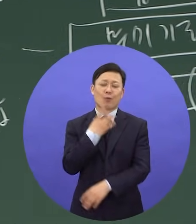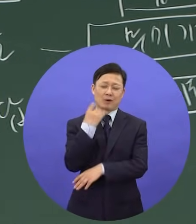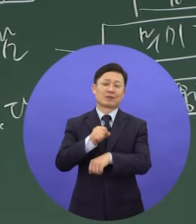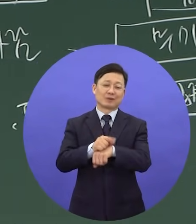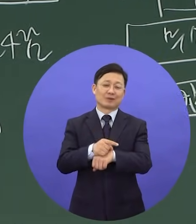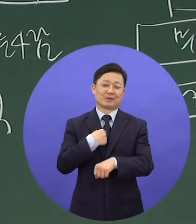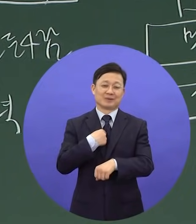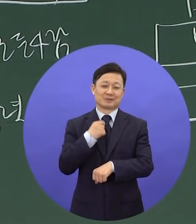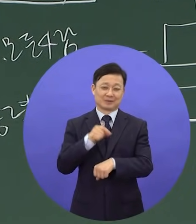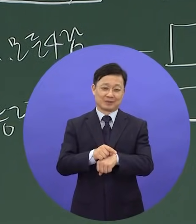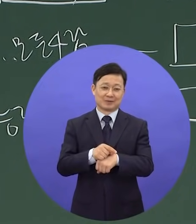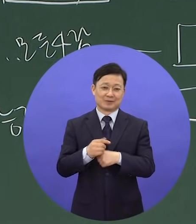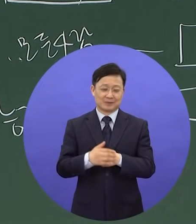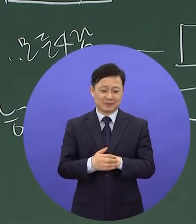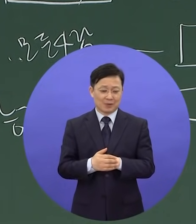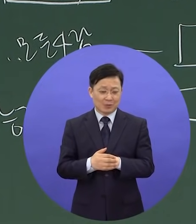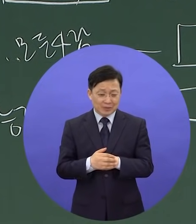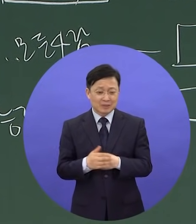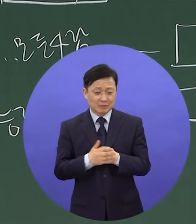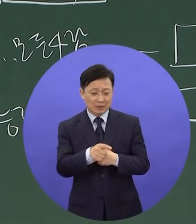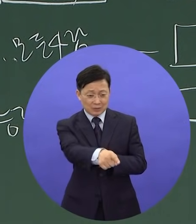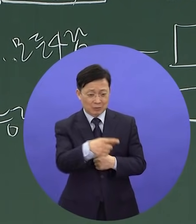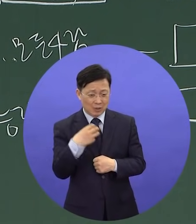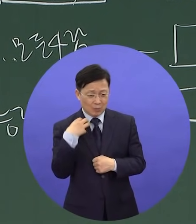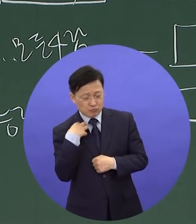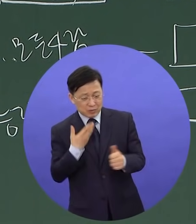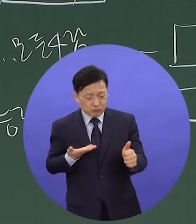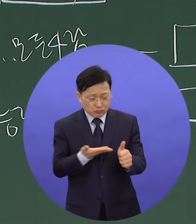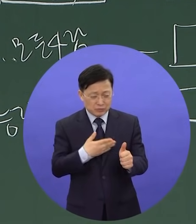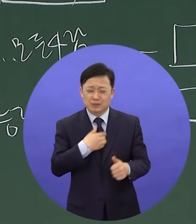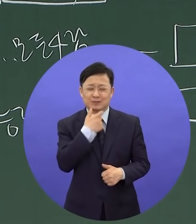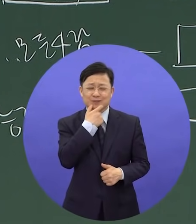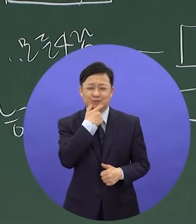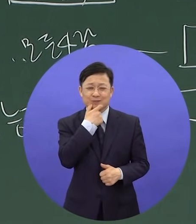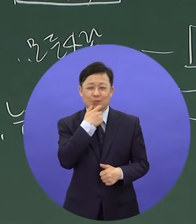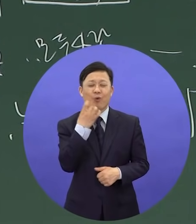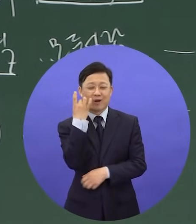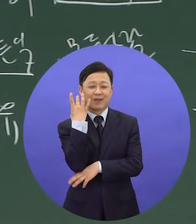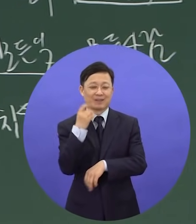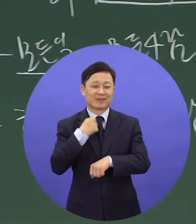나도 갇힌 인을 싫어해요. And so, you know, I don't like to be trapped by anything. 그래서